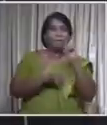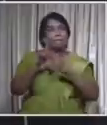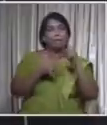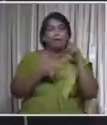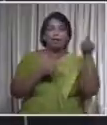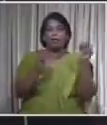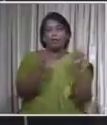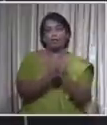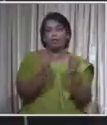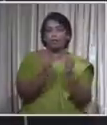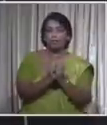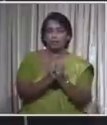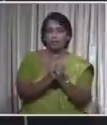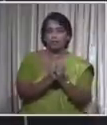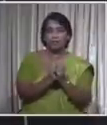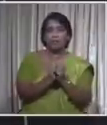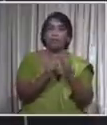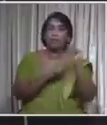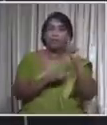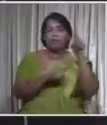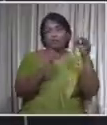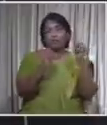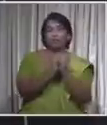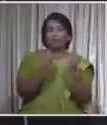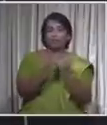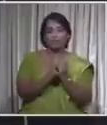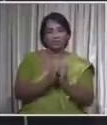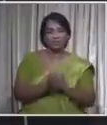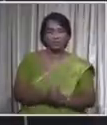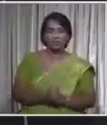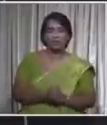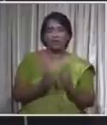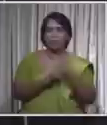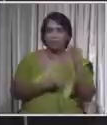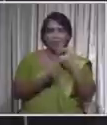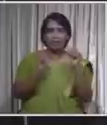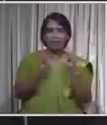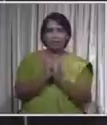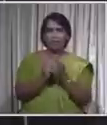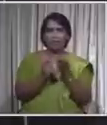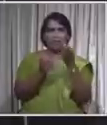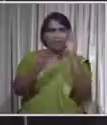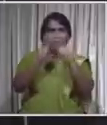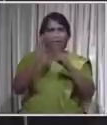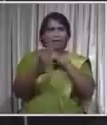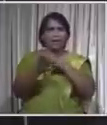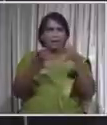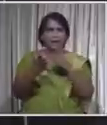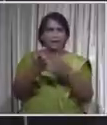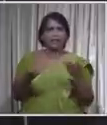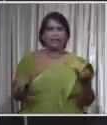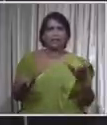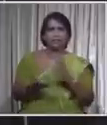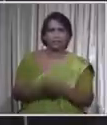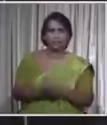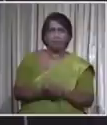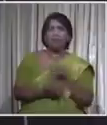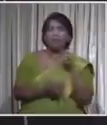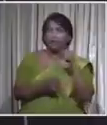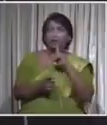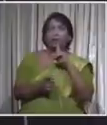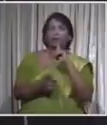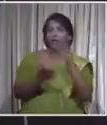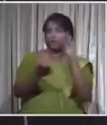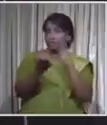කරයිනේ. ඒක පාර්ලිමේන්තුවෙන් කරයි. පාර්ලිමේන්තුවෙන් කරන්න ඕන නම් මොකටද ඔය කියවන්නේ? එහෙනම් මේකේ දාන්න